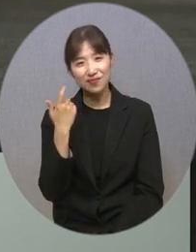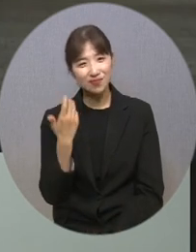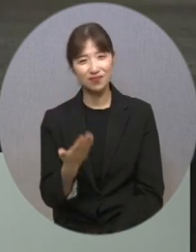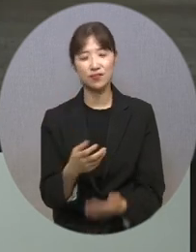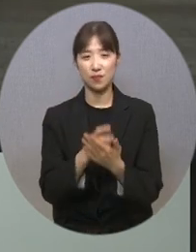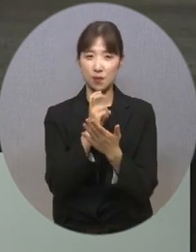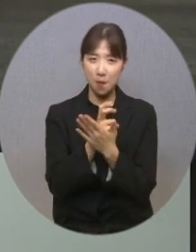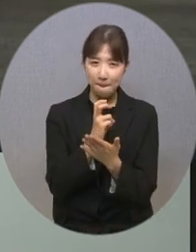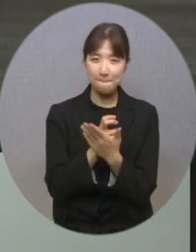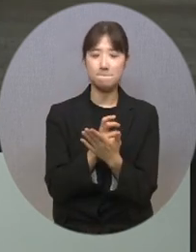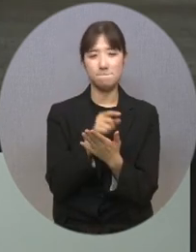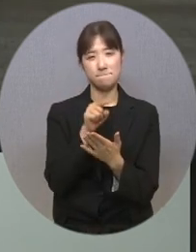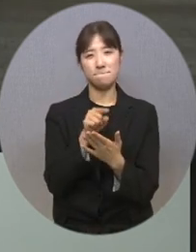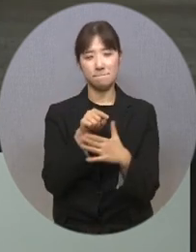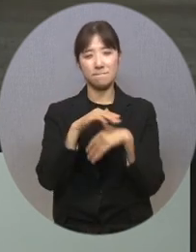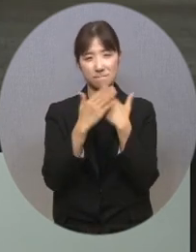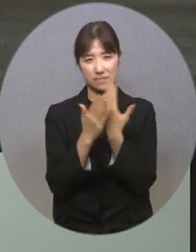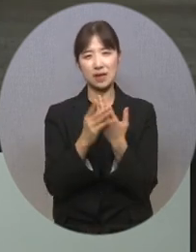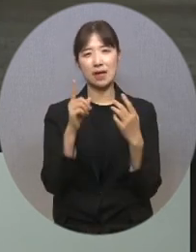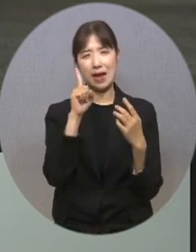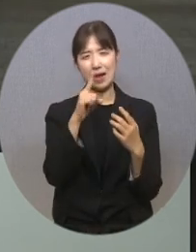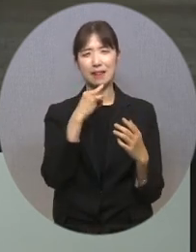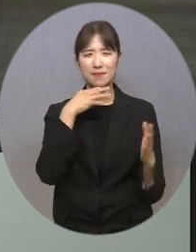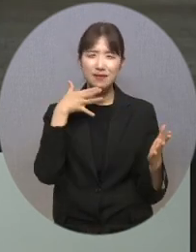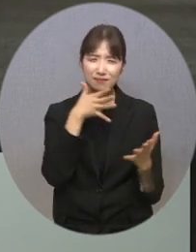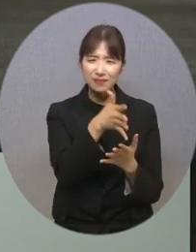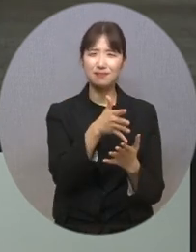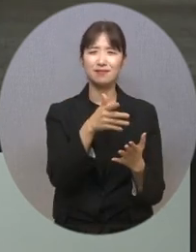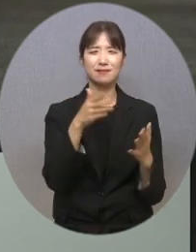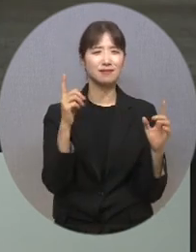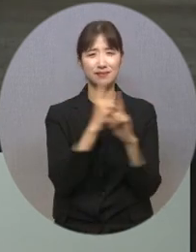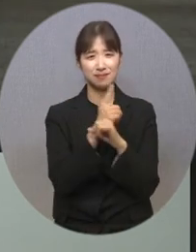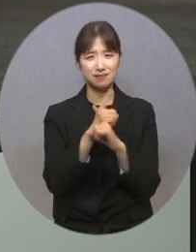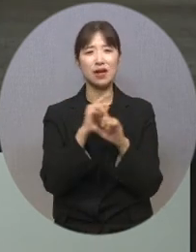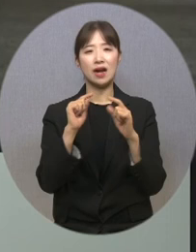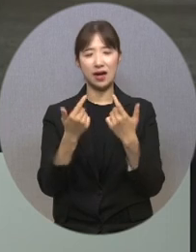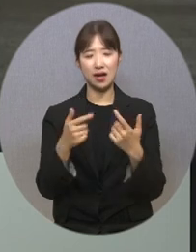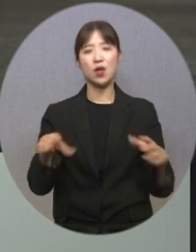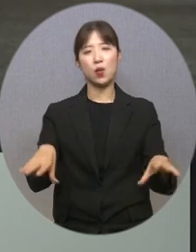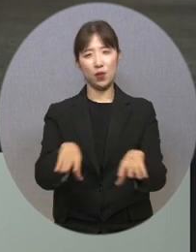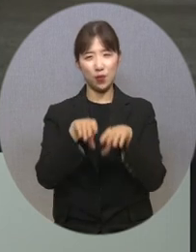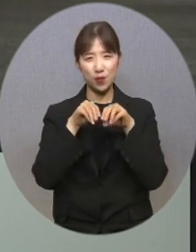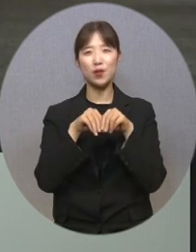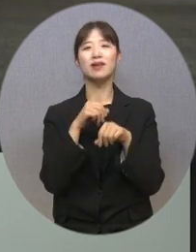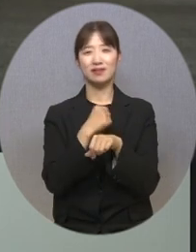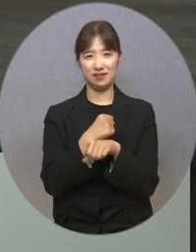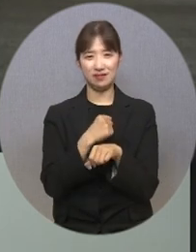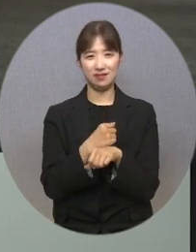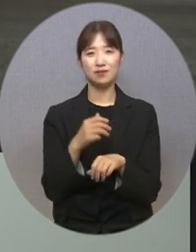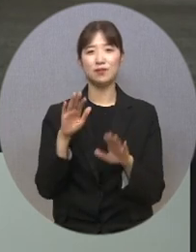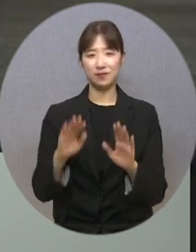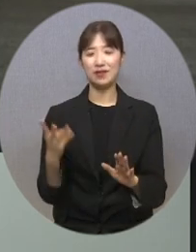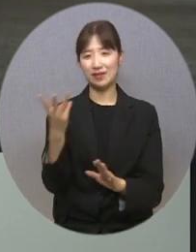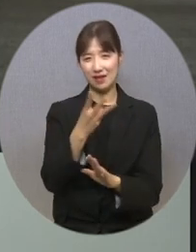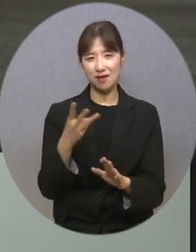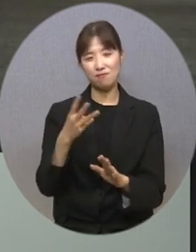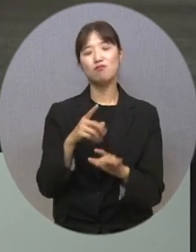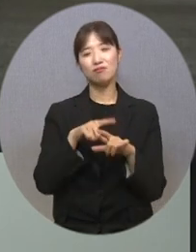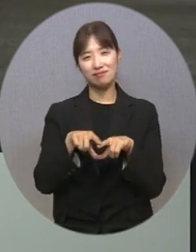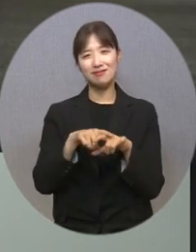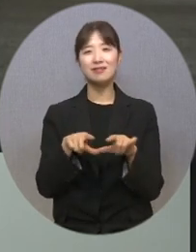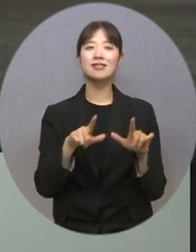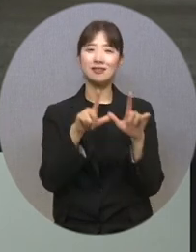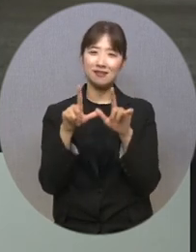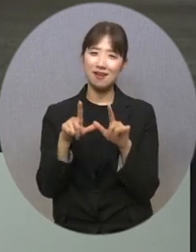법과 제도 어떤 한 분야만을 놓은게 아니라 그런 것들을 총괄하는 의미도 될 것 같아요 오늘 세 분의 일상의 삶을